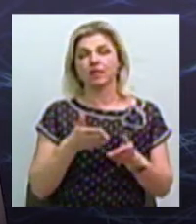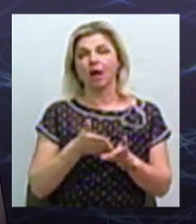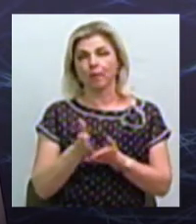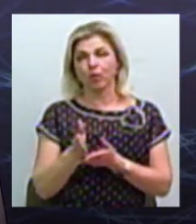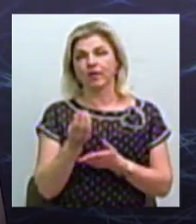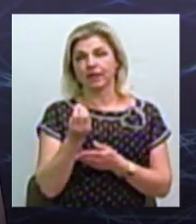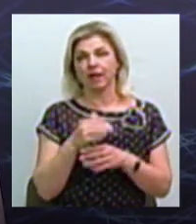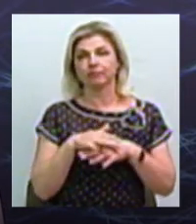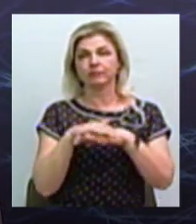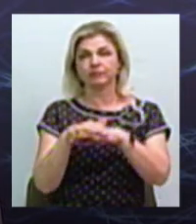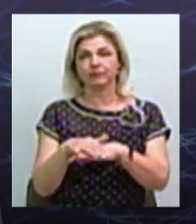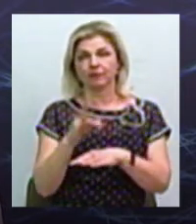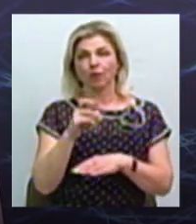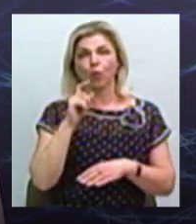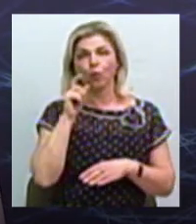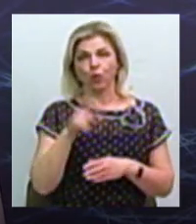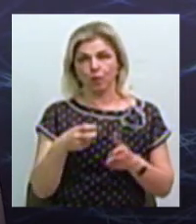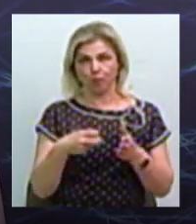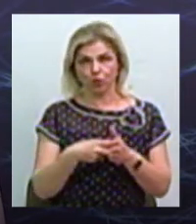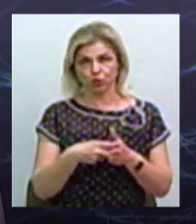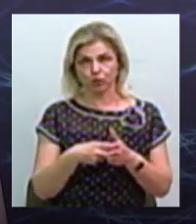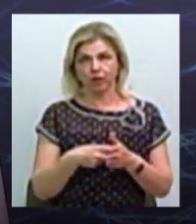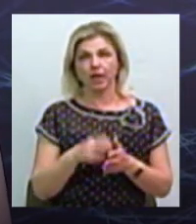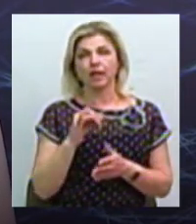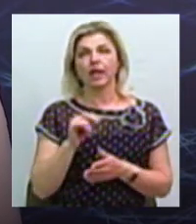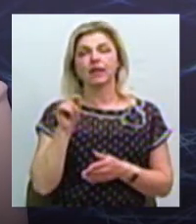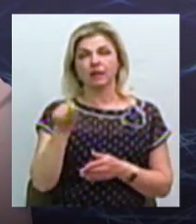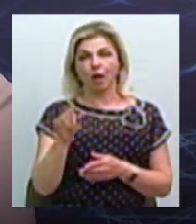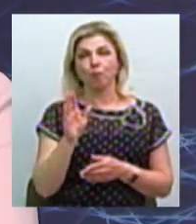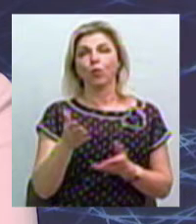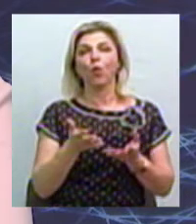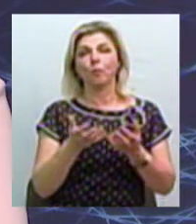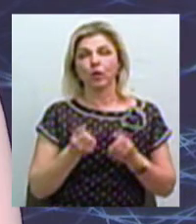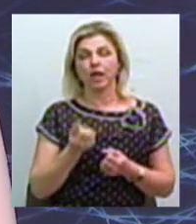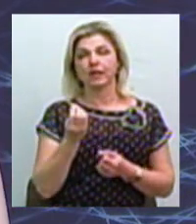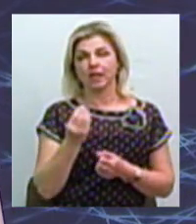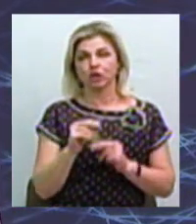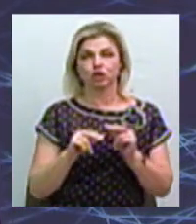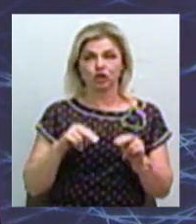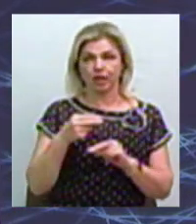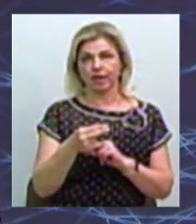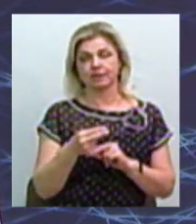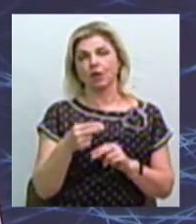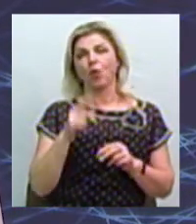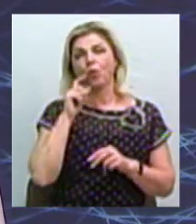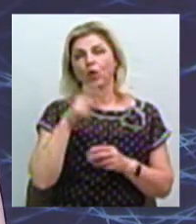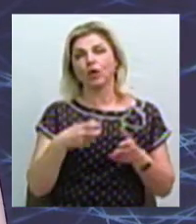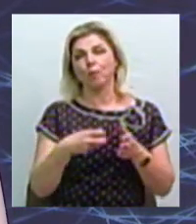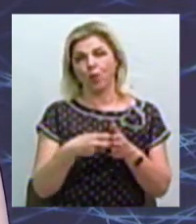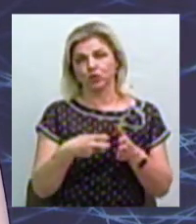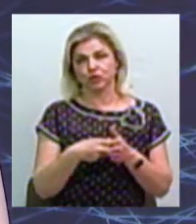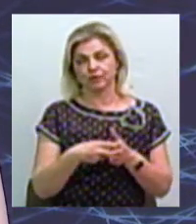спрямовують кошти на Укрпошту. І вони будуть отримувати кошти через